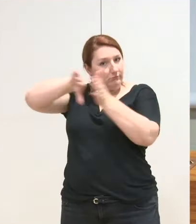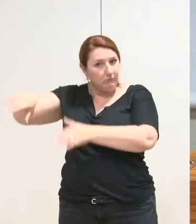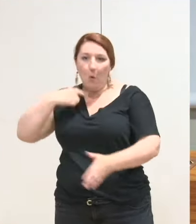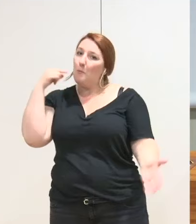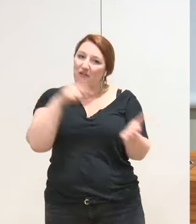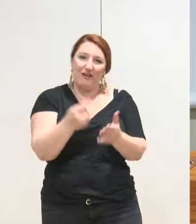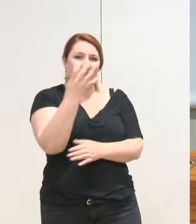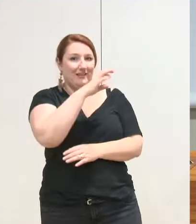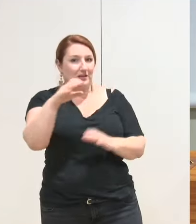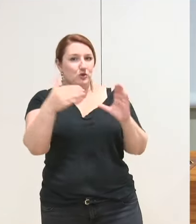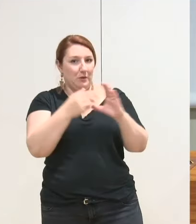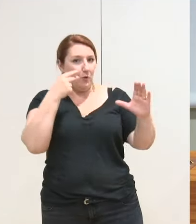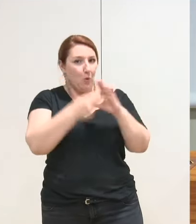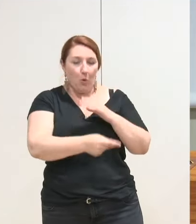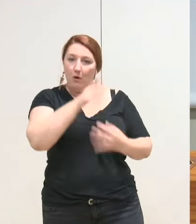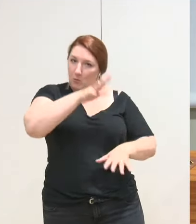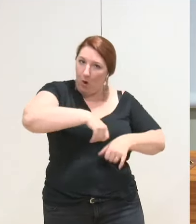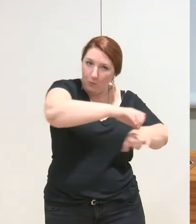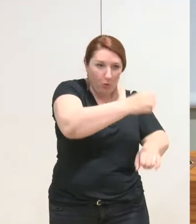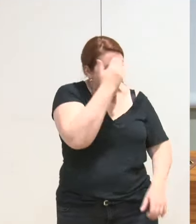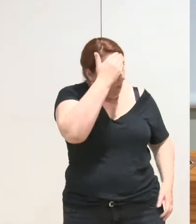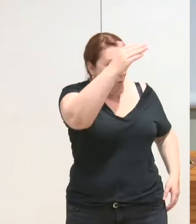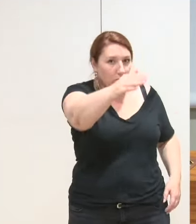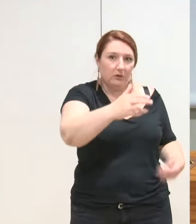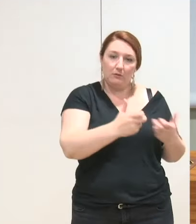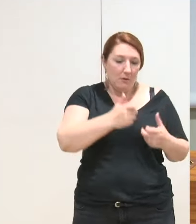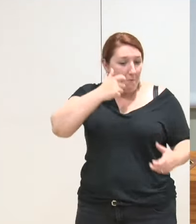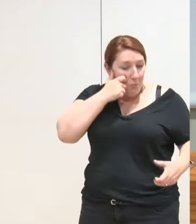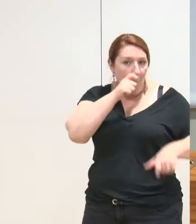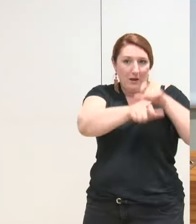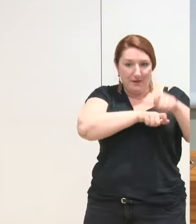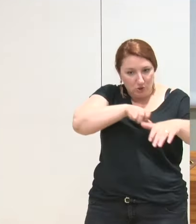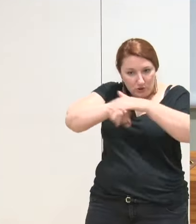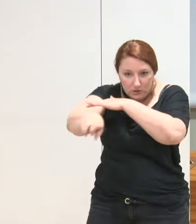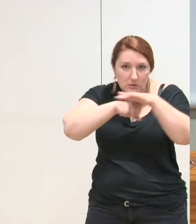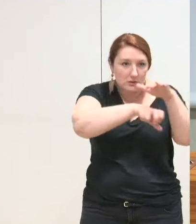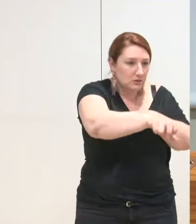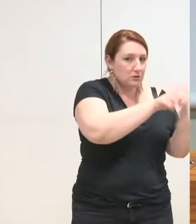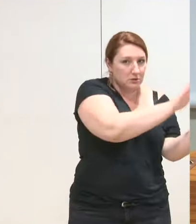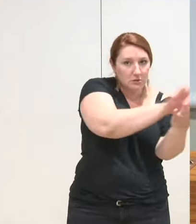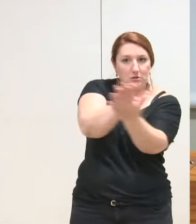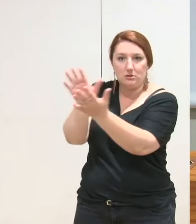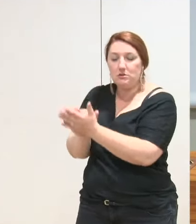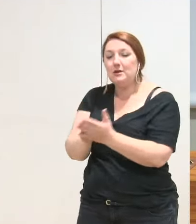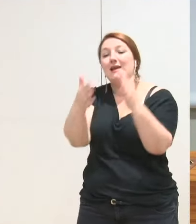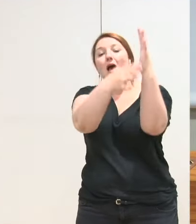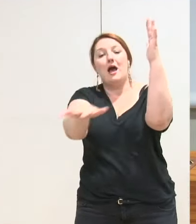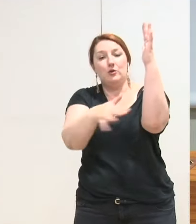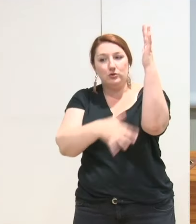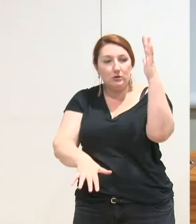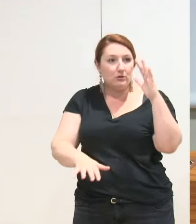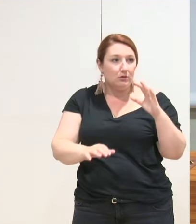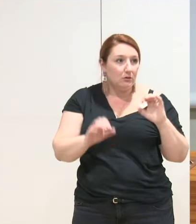privilégier d'autres types d'emploi et en particulier la présence humaine sur le terrain et là aussi à l'automne un certain nombre je